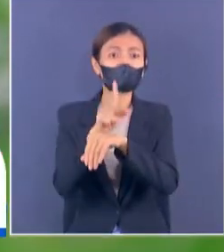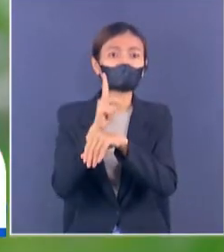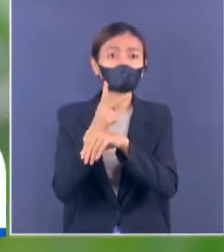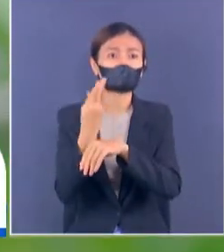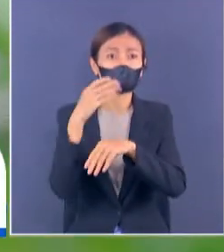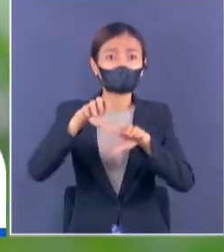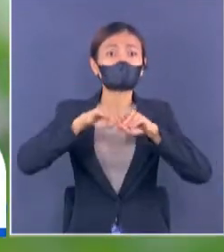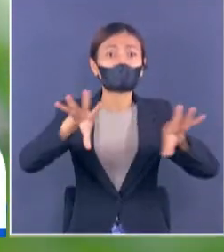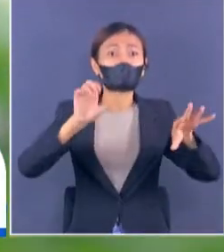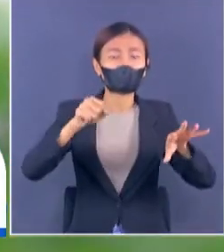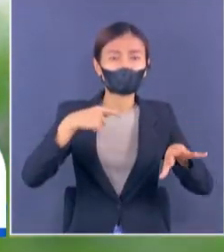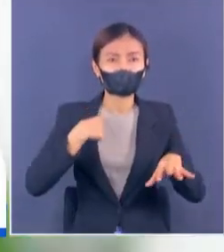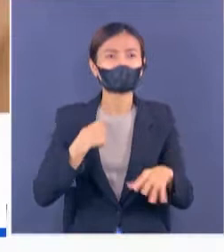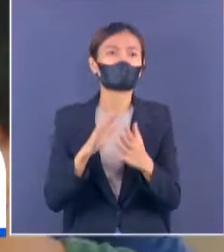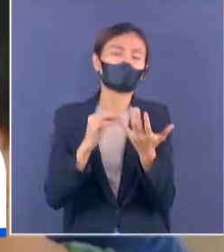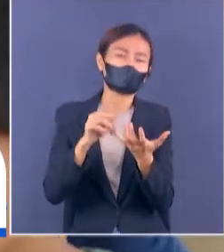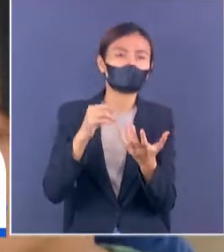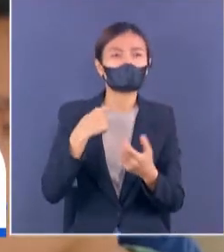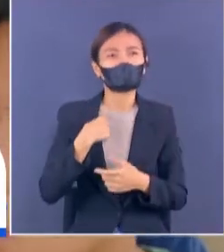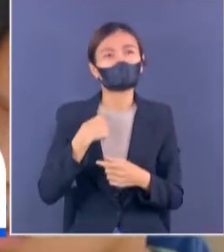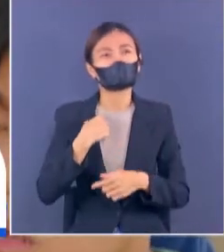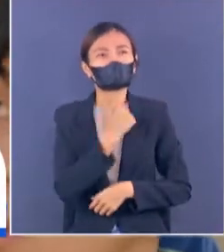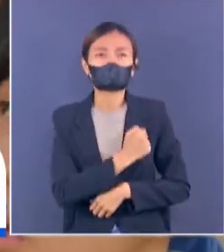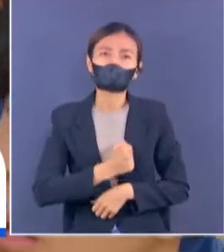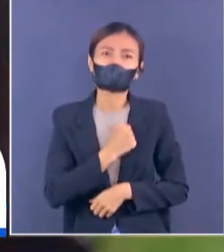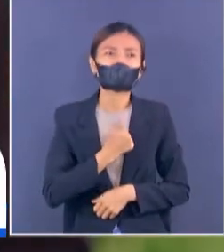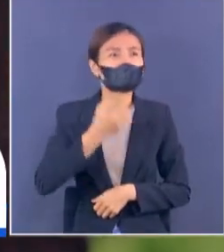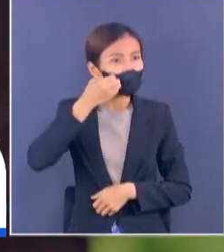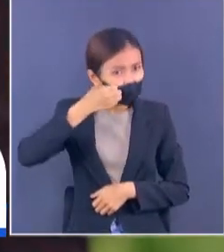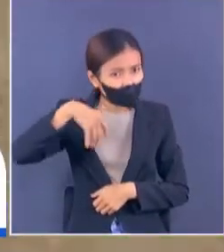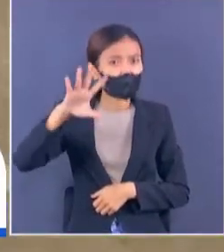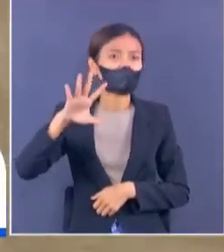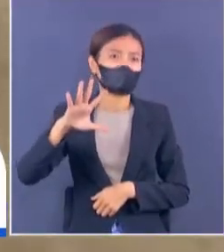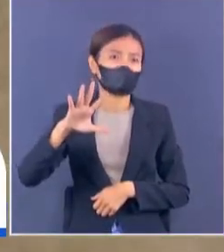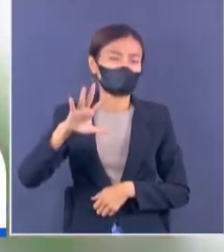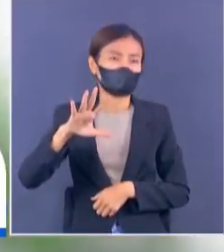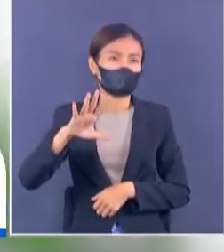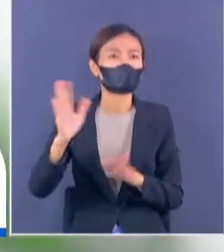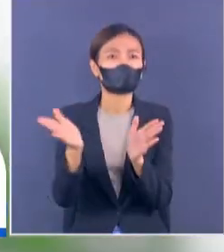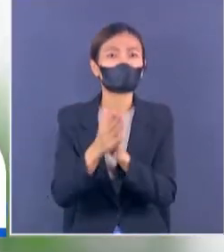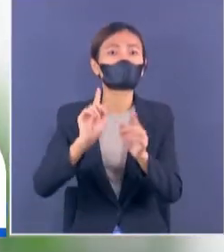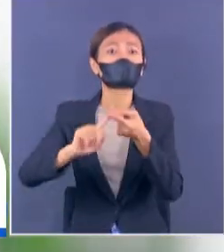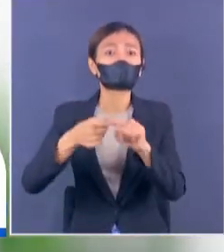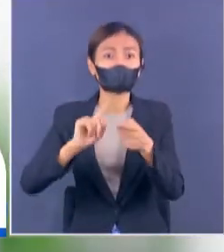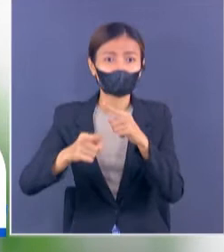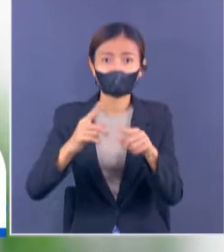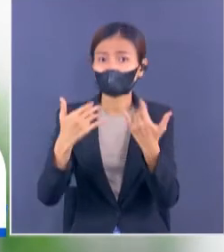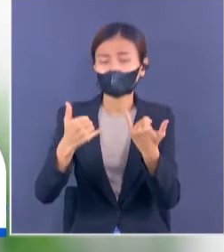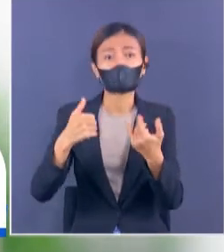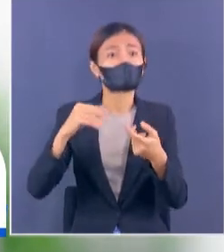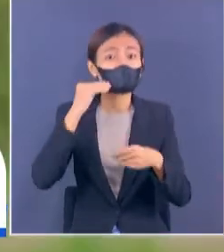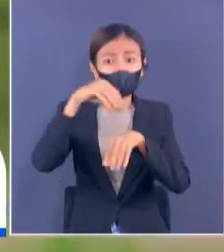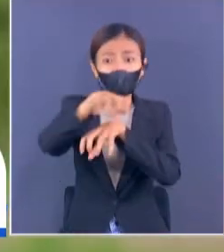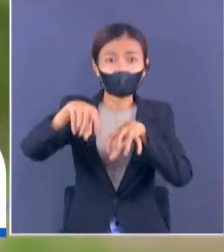ากโลกออนไลน์เพื่อเดินทางมาพักใจกับเพื่อนสาวณหมู่บ้านหนองวัวน้อยซึ่งกำลังเจอกับปัญหาจากนายทุน